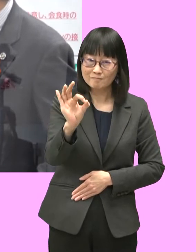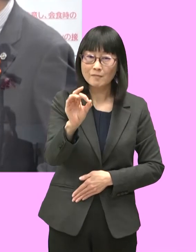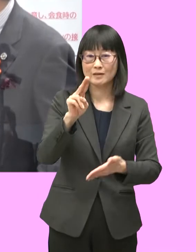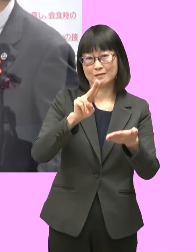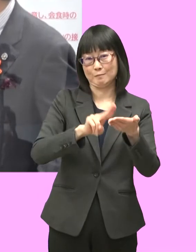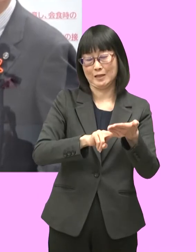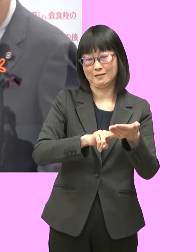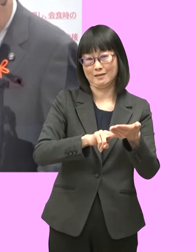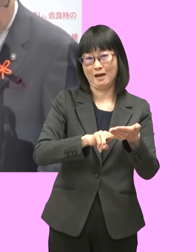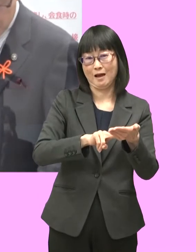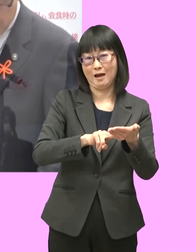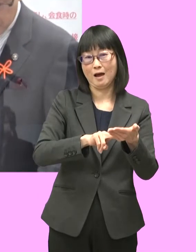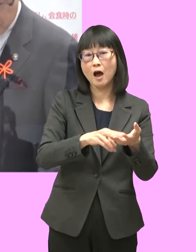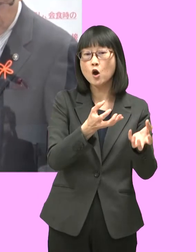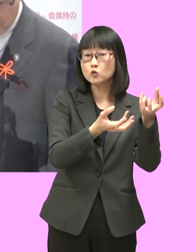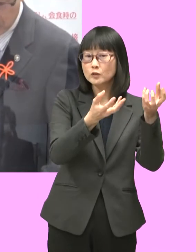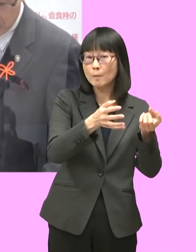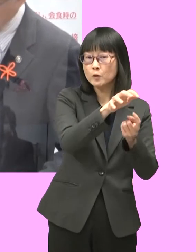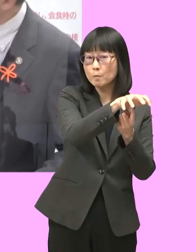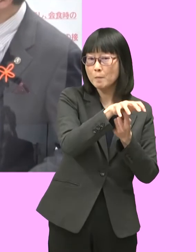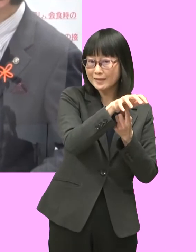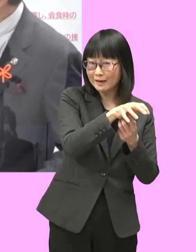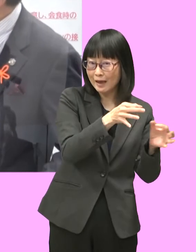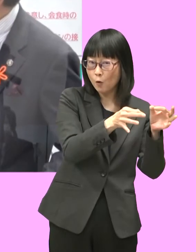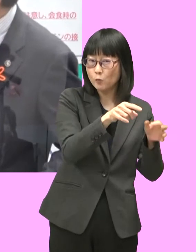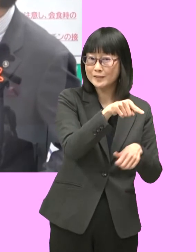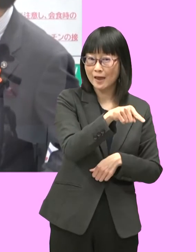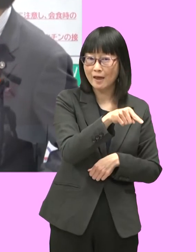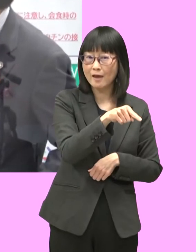果物畑さんの、